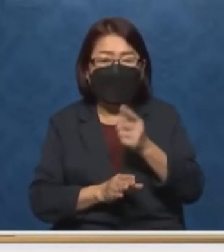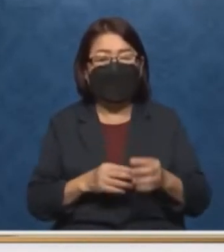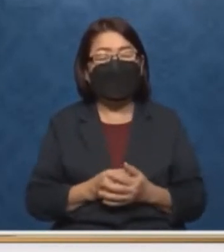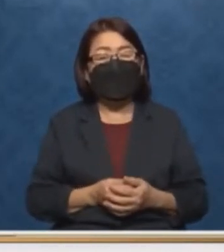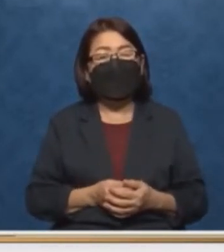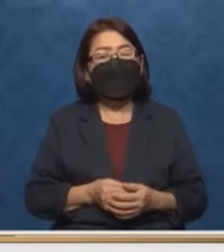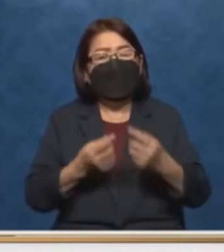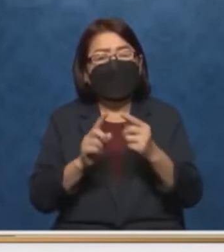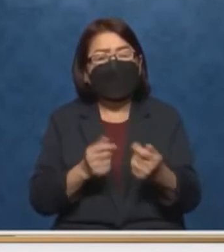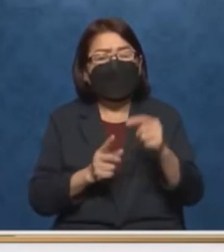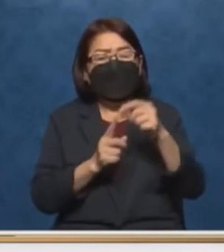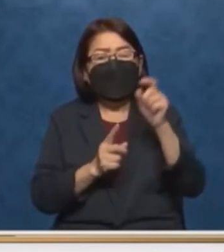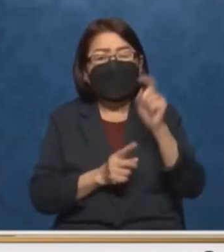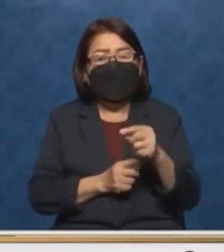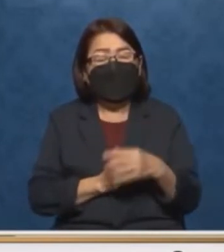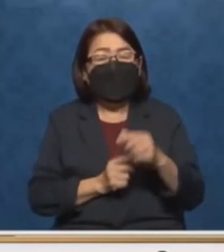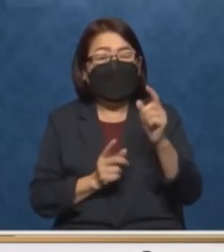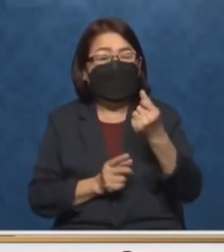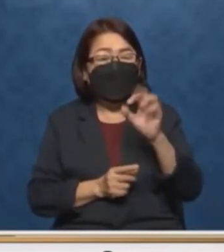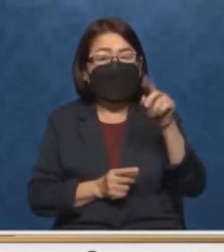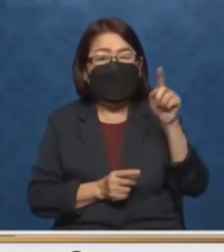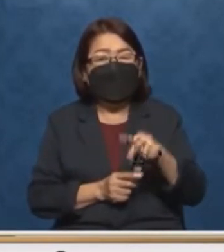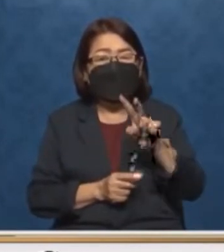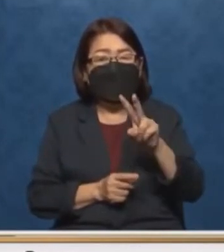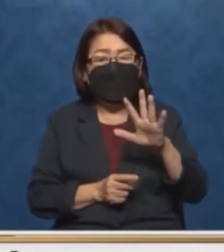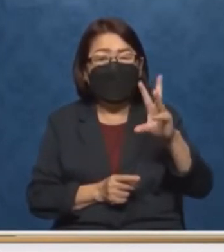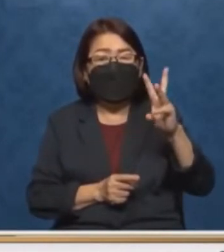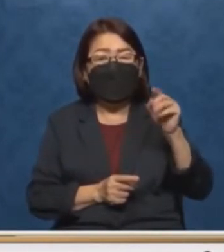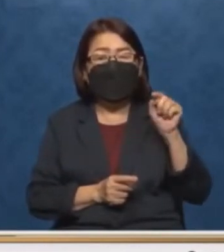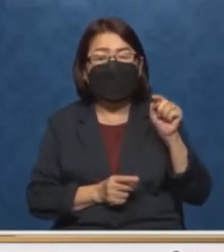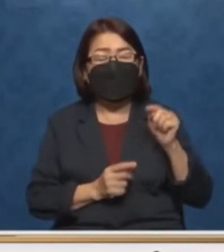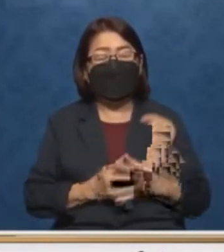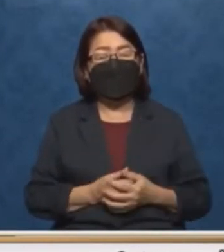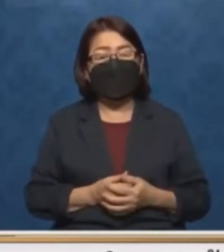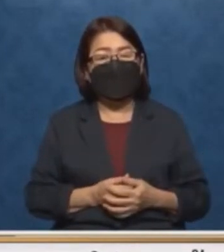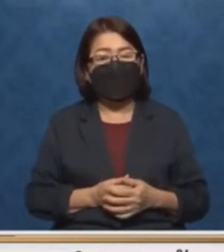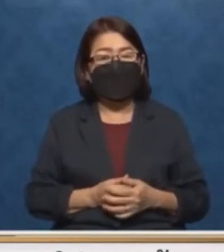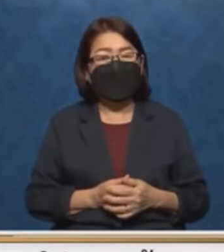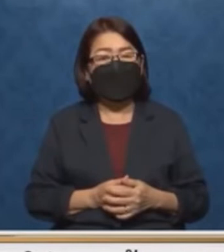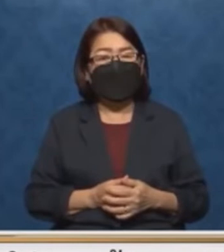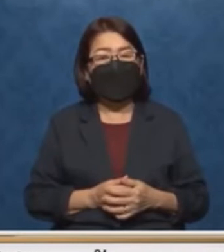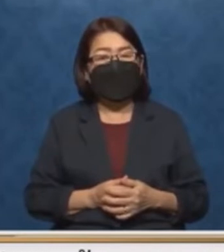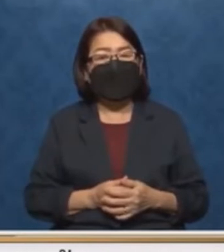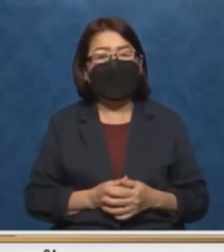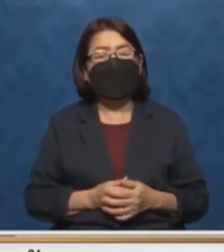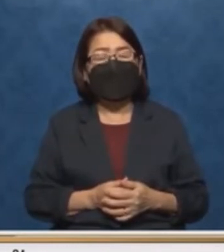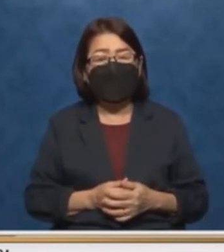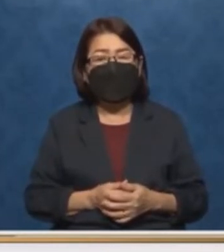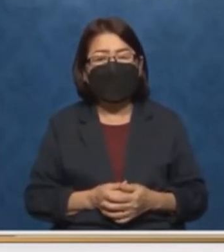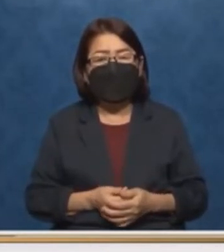คำสั่งคสช19/2560นะครับปรากฏว่าไปยกเลิก